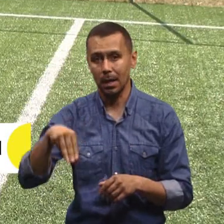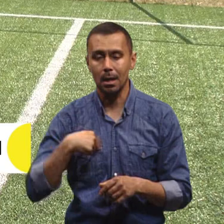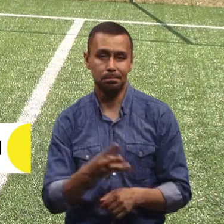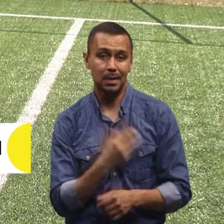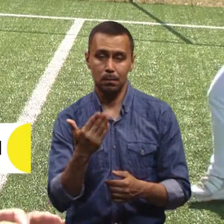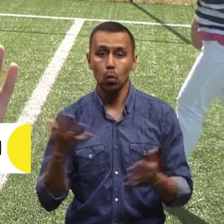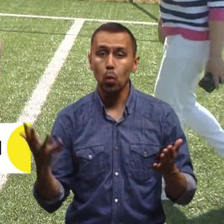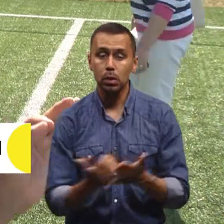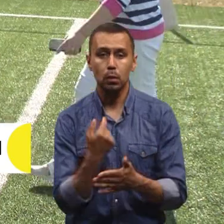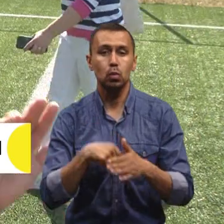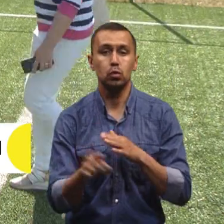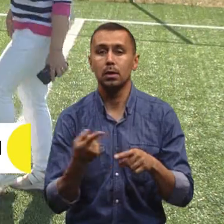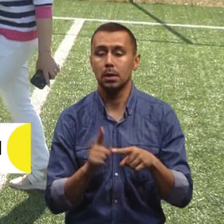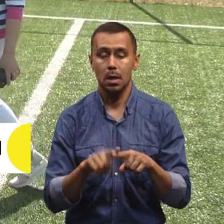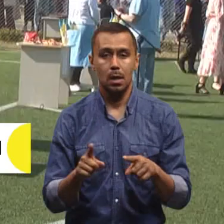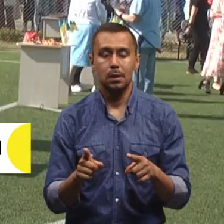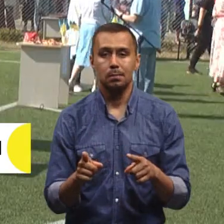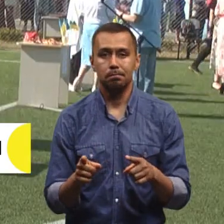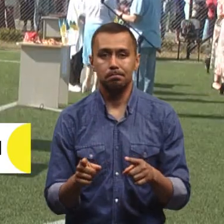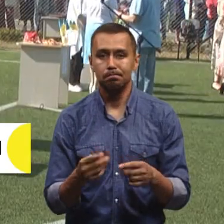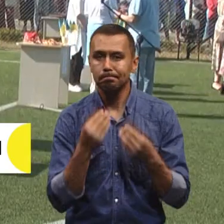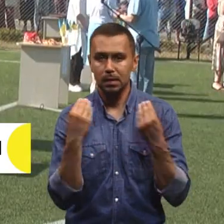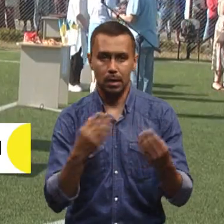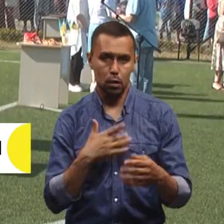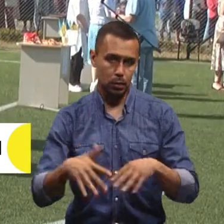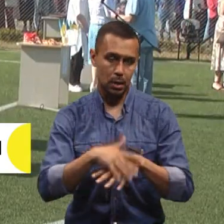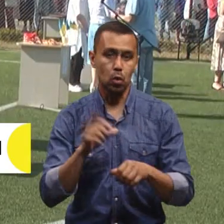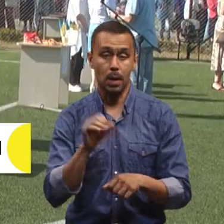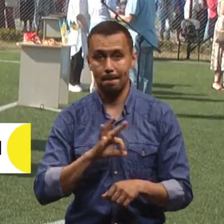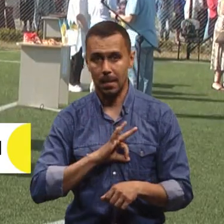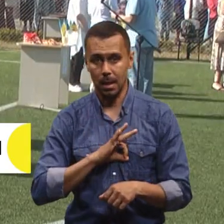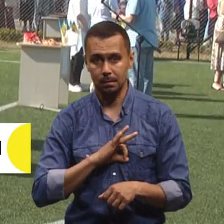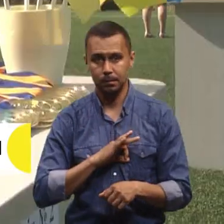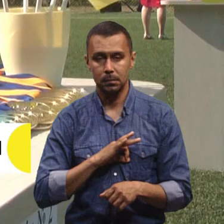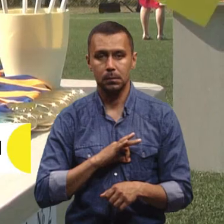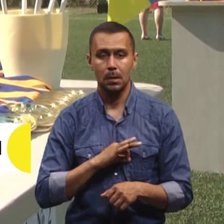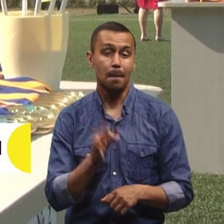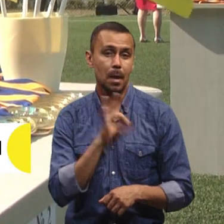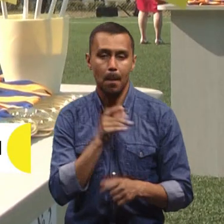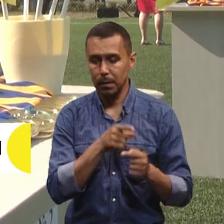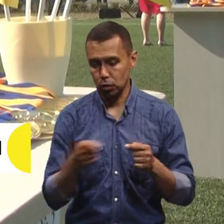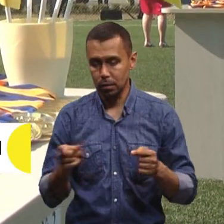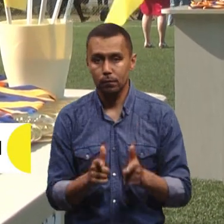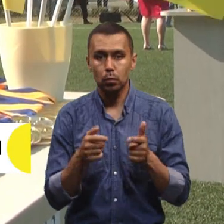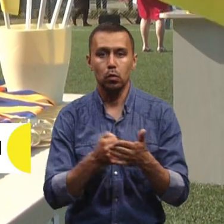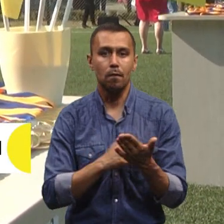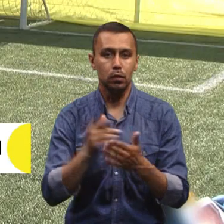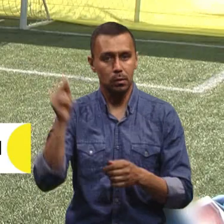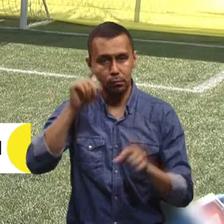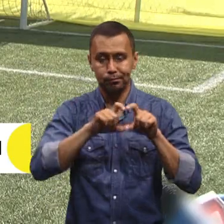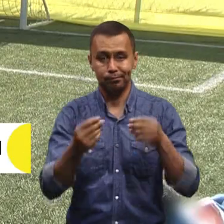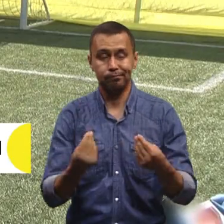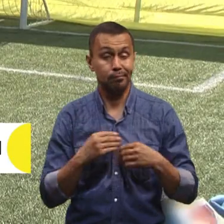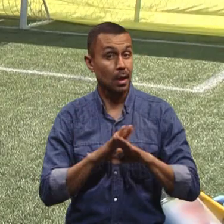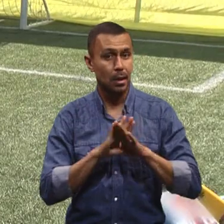їм успіхів, тому що це цвіт нашої нації. Золота медаль, каже Катерина Бандирська, вагомих переваг під час вступу до вишу абітурієнту не дає.